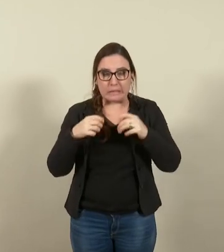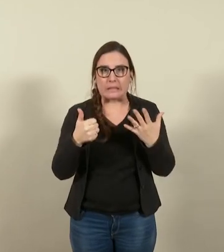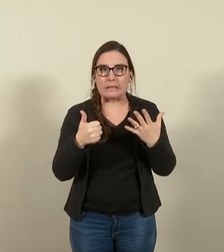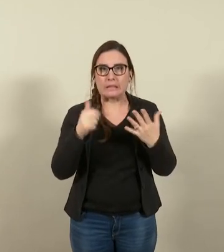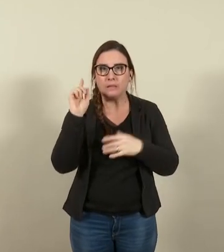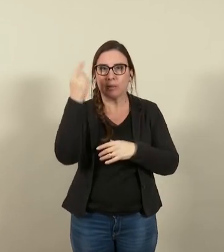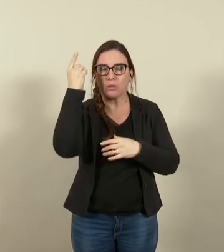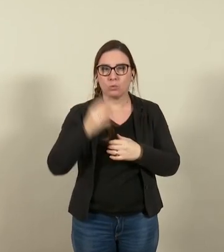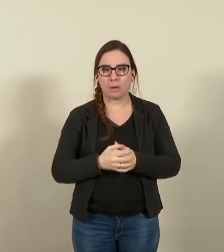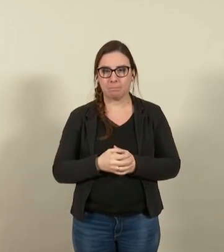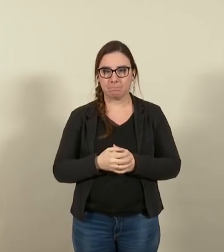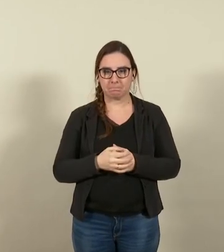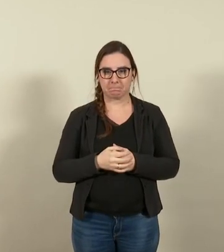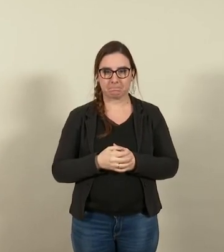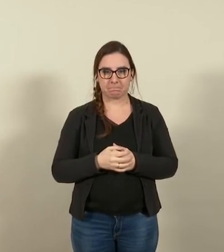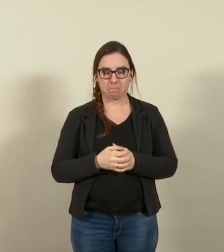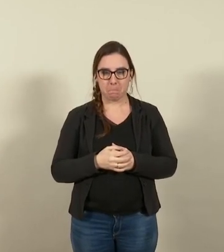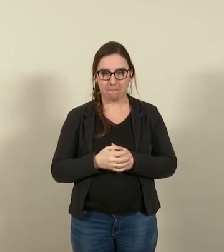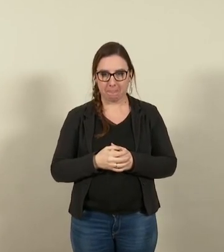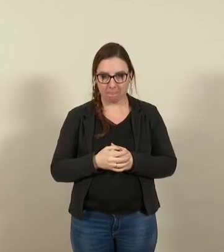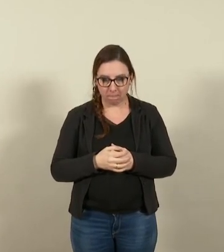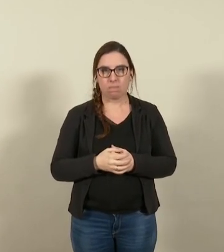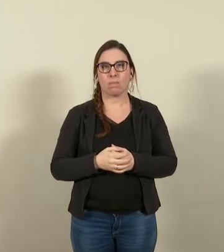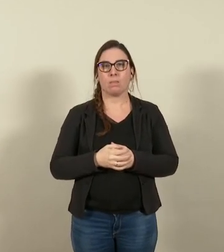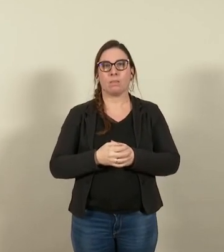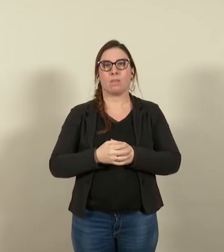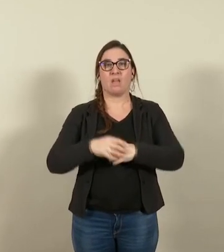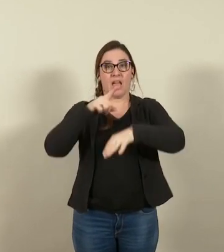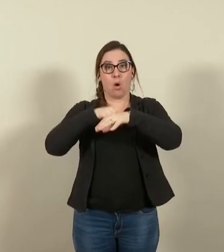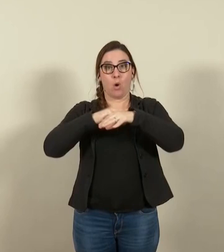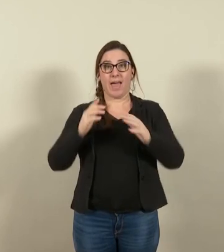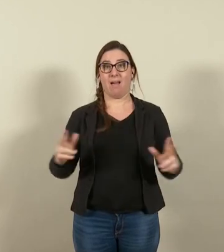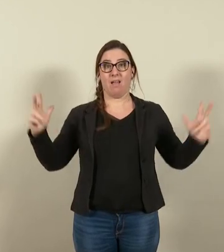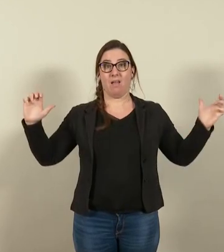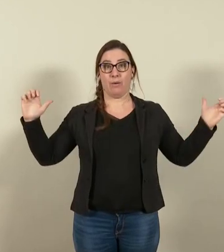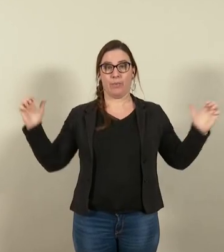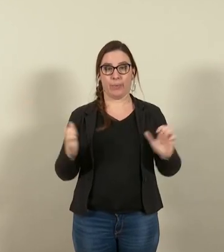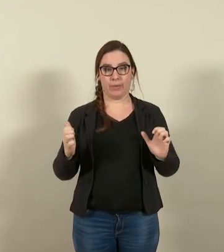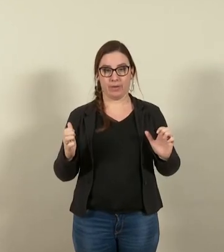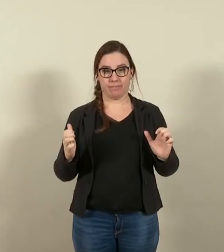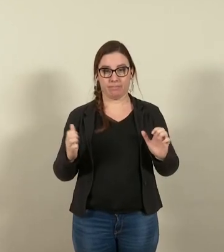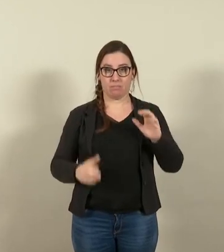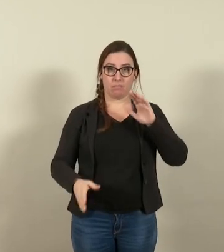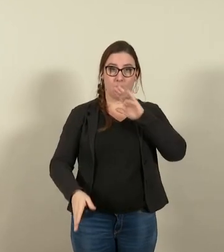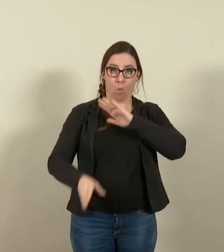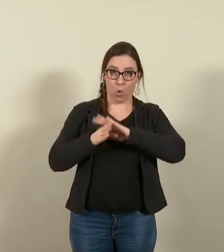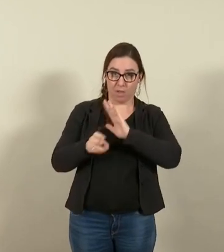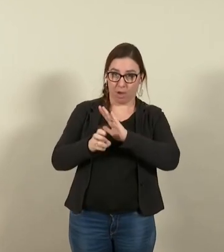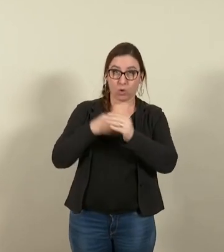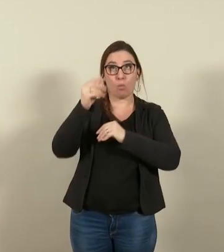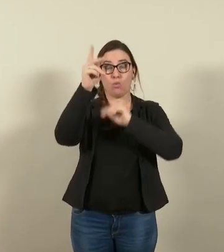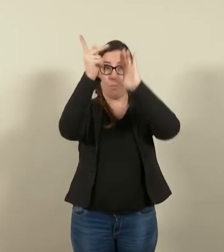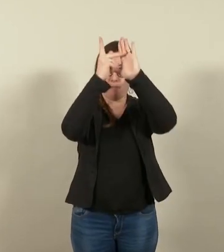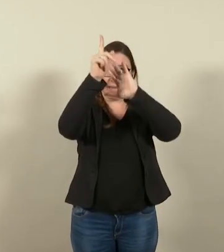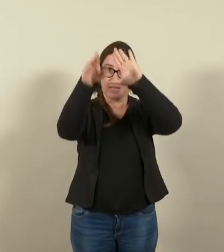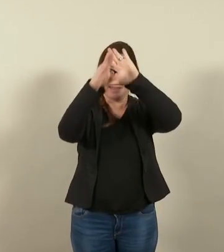TGV Grenoble Paris et que l'ampléude horaire a été fortement réduite que ça soit au départ de Grenoble ou de